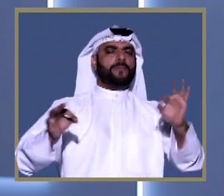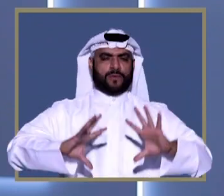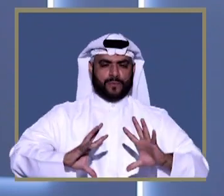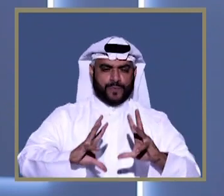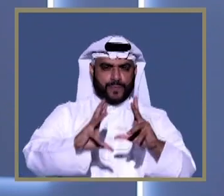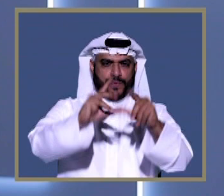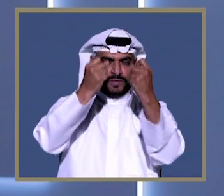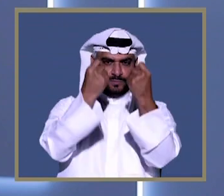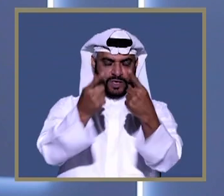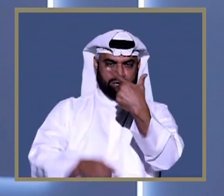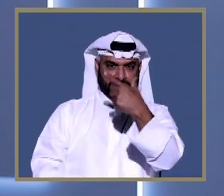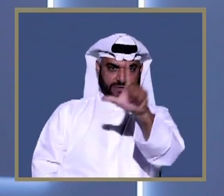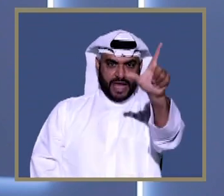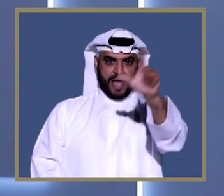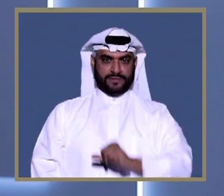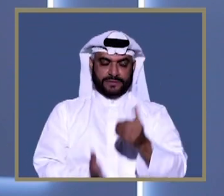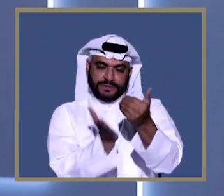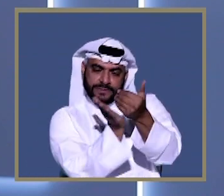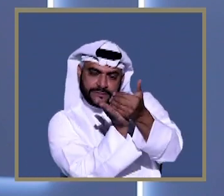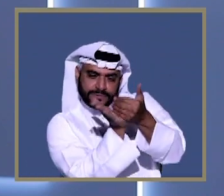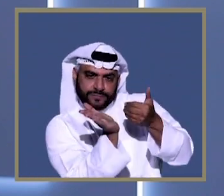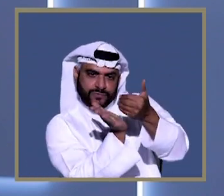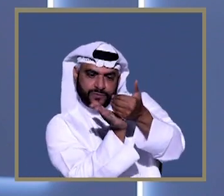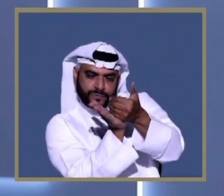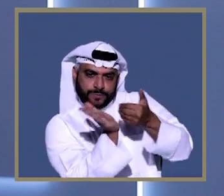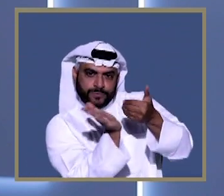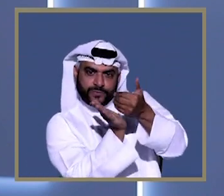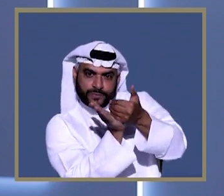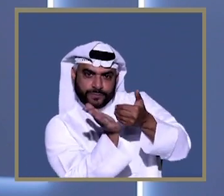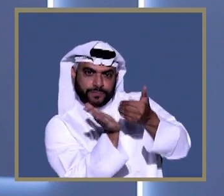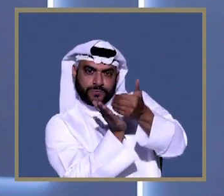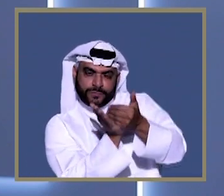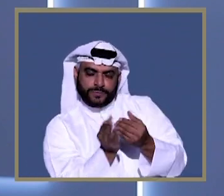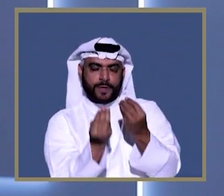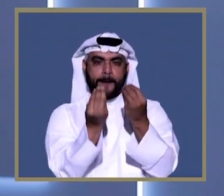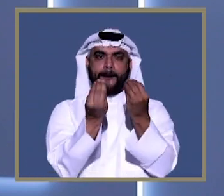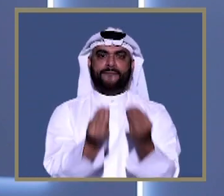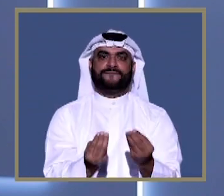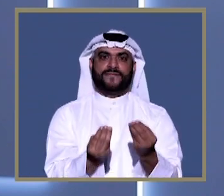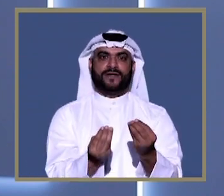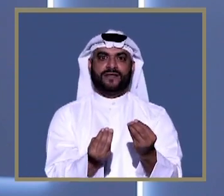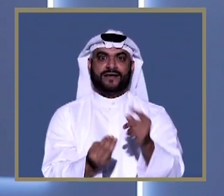واستغلالها استغلال صحيح، ترشيدها، لأن